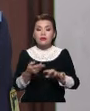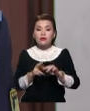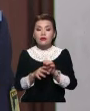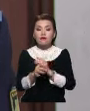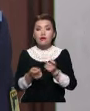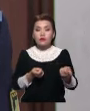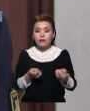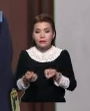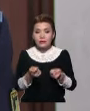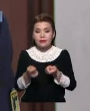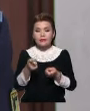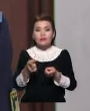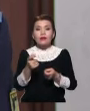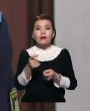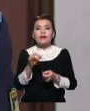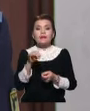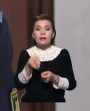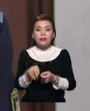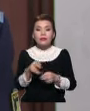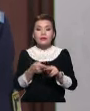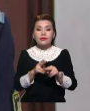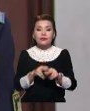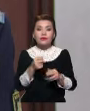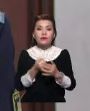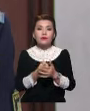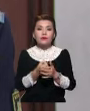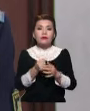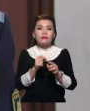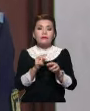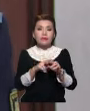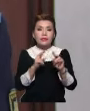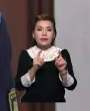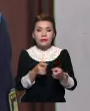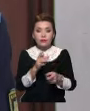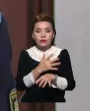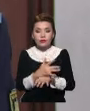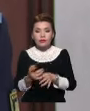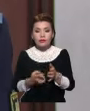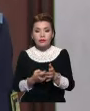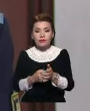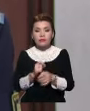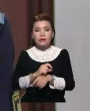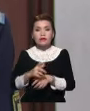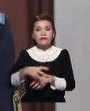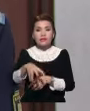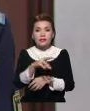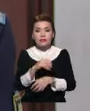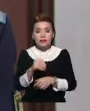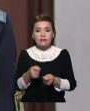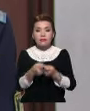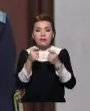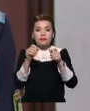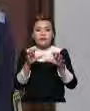руководителя индивидуального предпринимательства применена мера пресечения в виде содержания под стражей. Проводится работа по установлению всех причастных лиц к правонарушению.